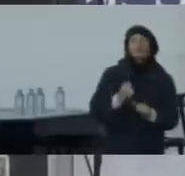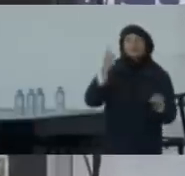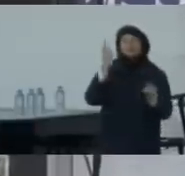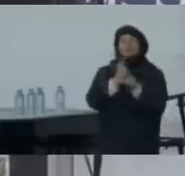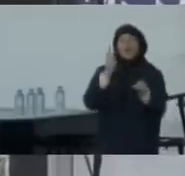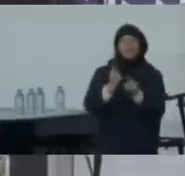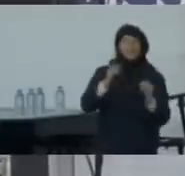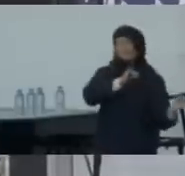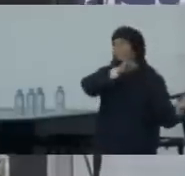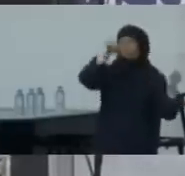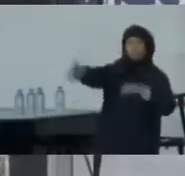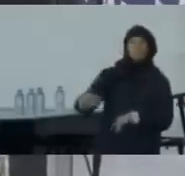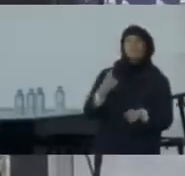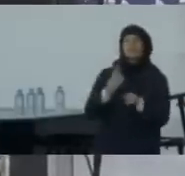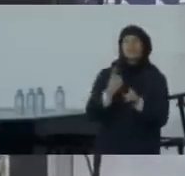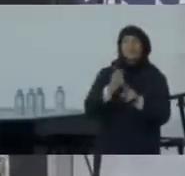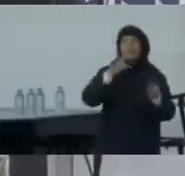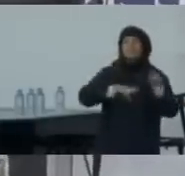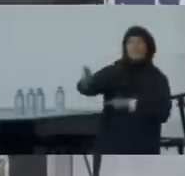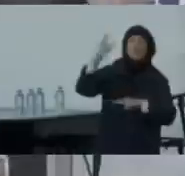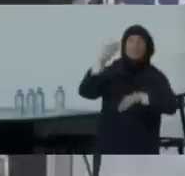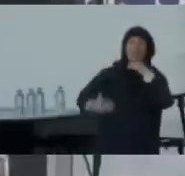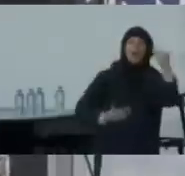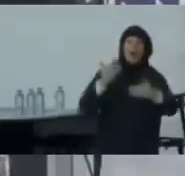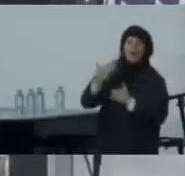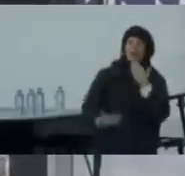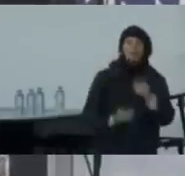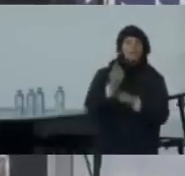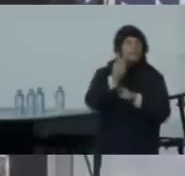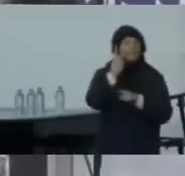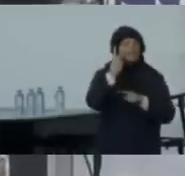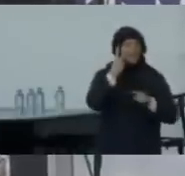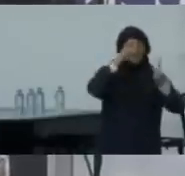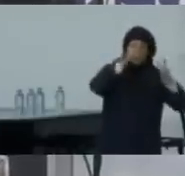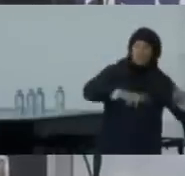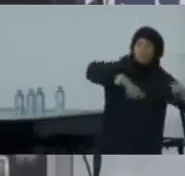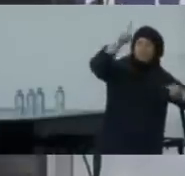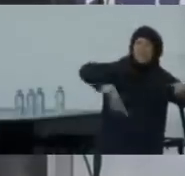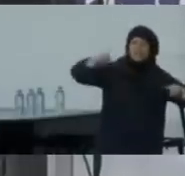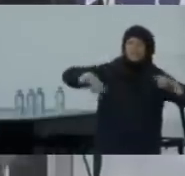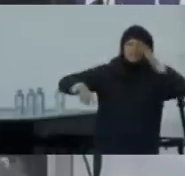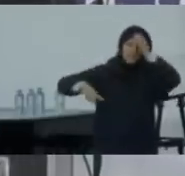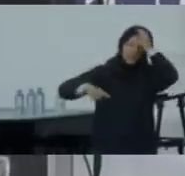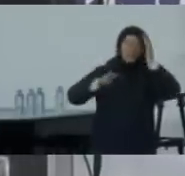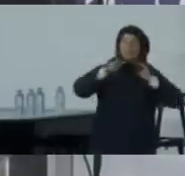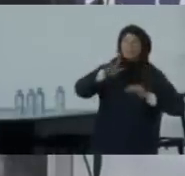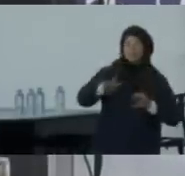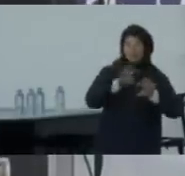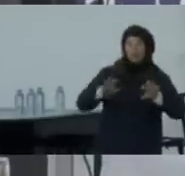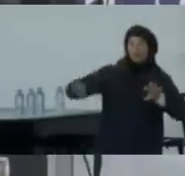Dobbiamo uscire, una nazione va avanti, se vai a vedere le statistiche, nei 24 paesi dell'OCSE,